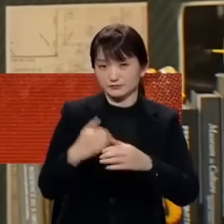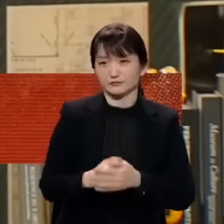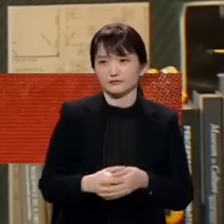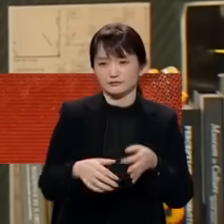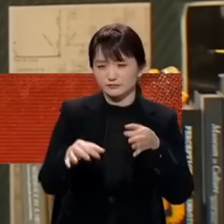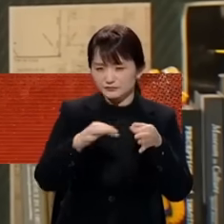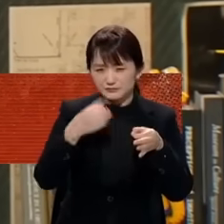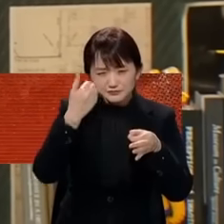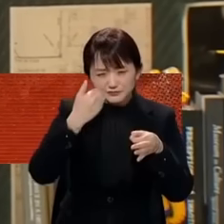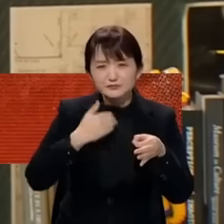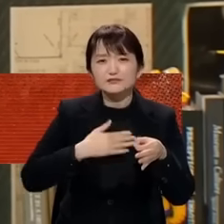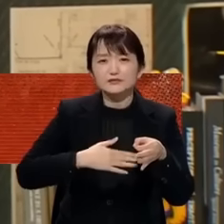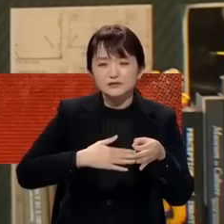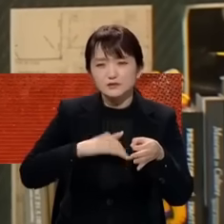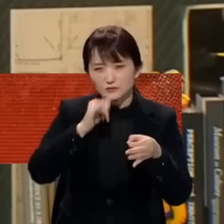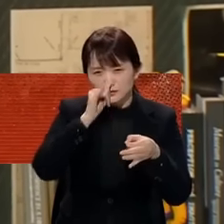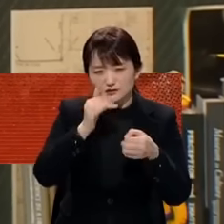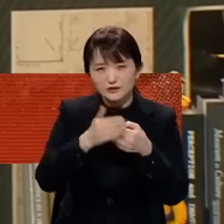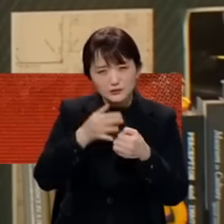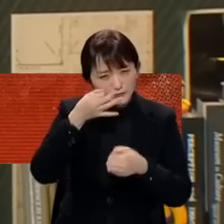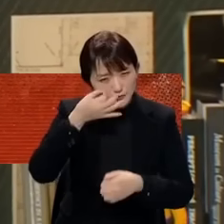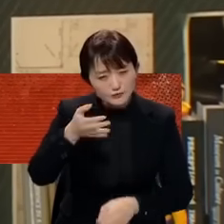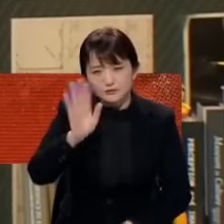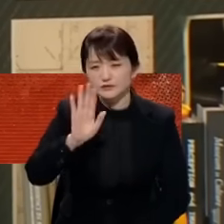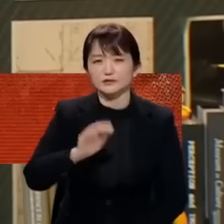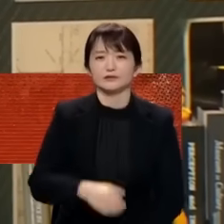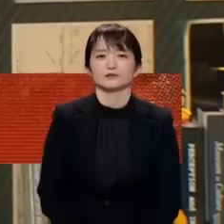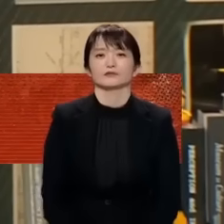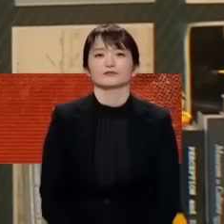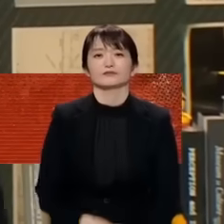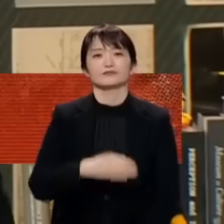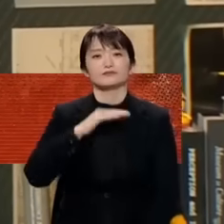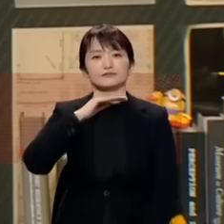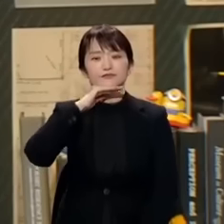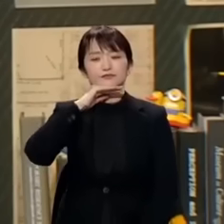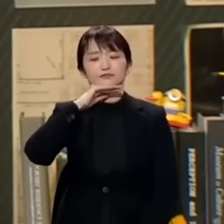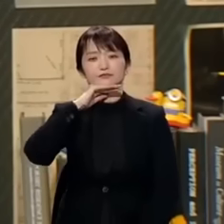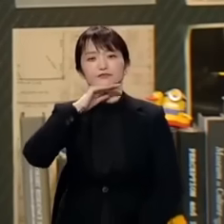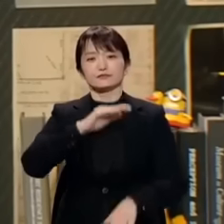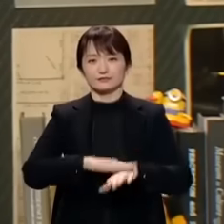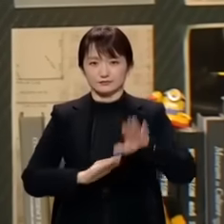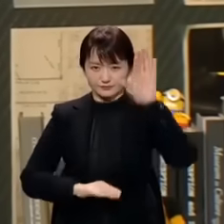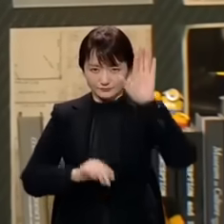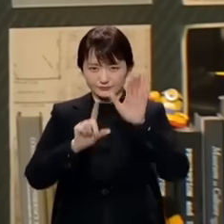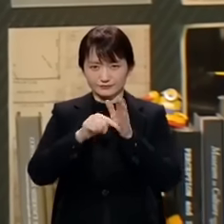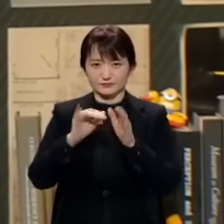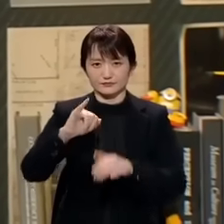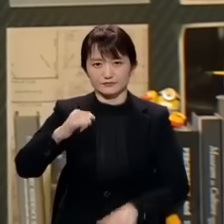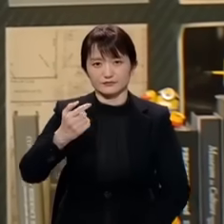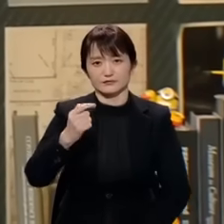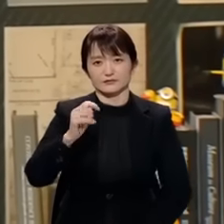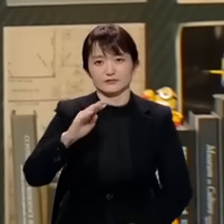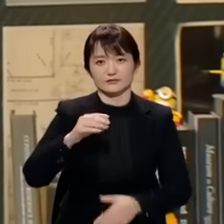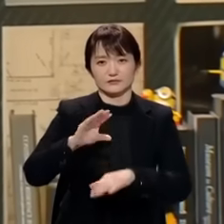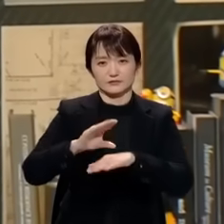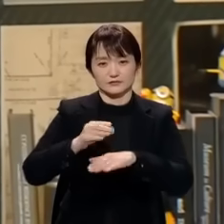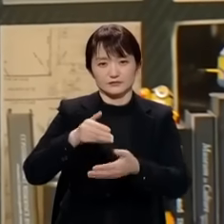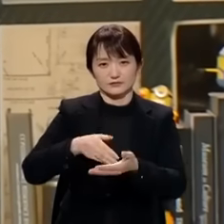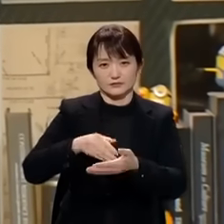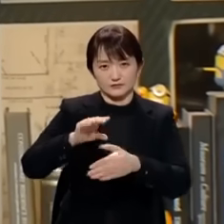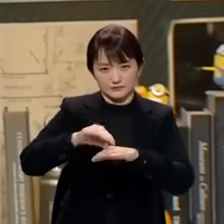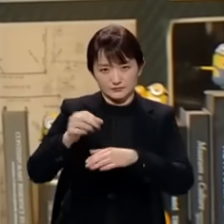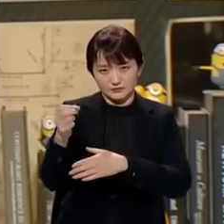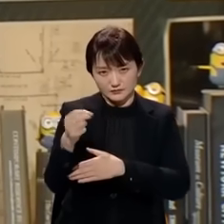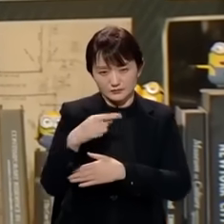특정될 수 있어서 그거는 보내 드리지 않겠습니다 자 기다리고 기다렸던 부처 핸접 유튜브 JTBC 뉴스 채널과 사건 반장